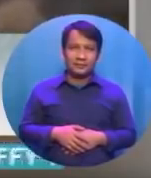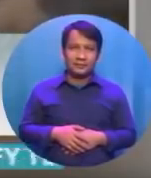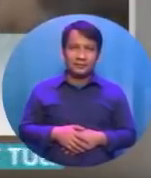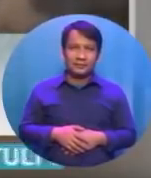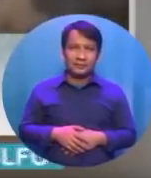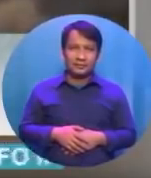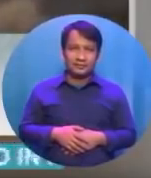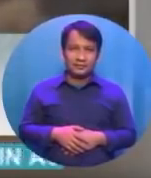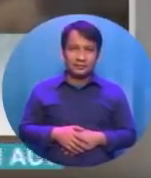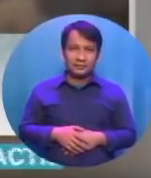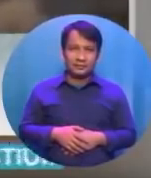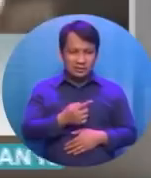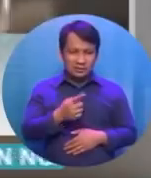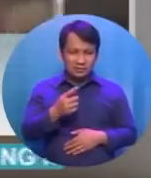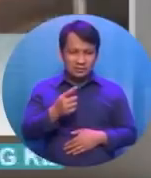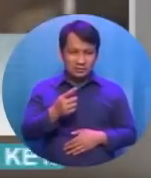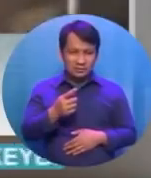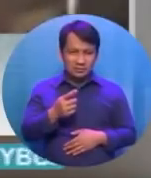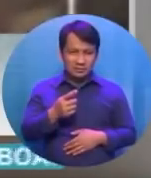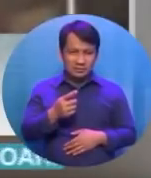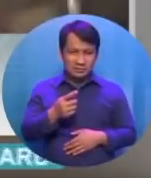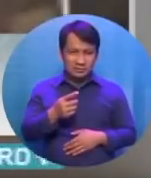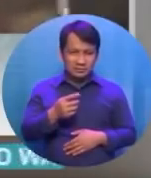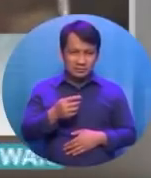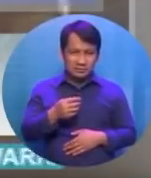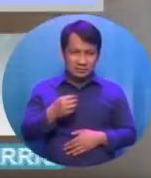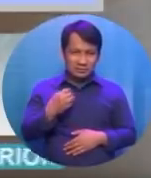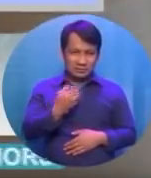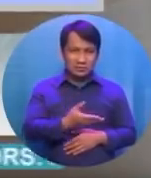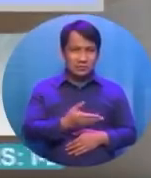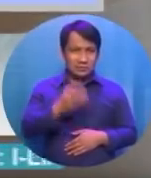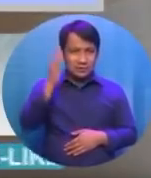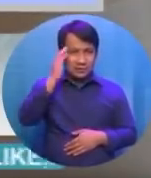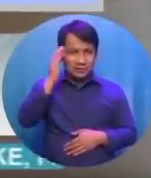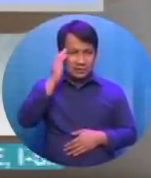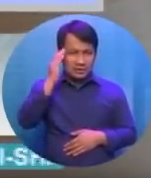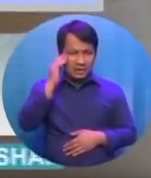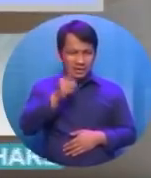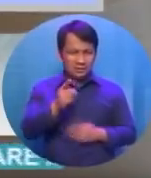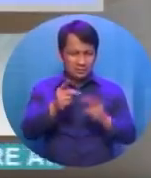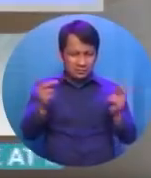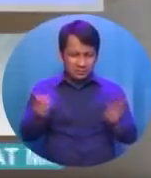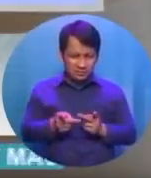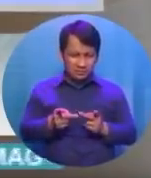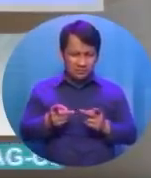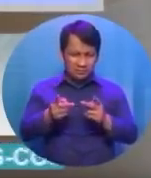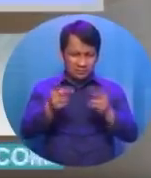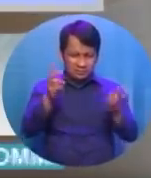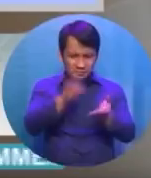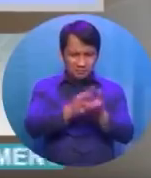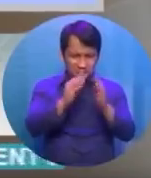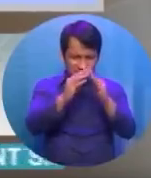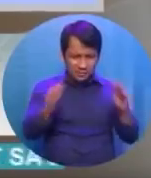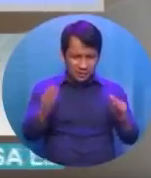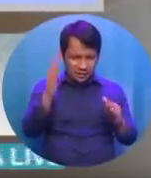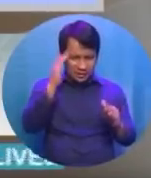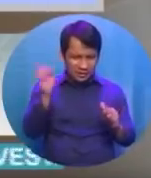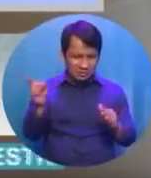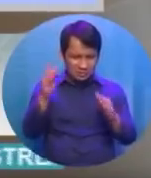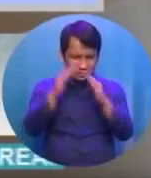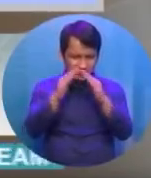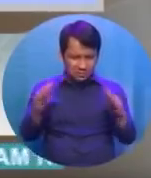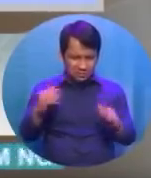Rene? Kasi alam niya naman yung lugar namin eh. Hindi niya kami pinuntahan ng ate ko.